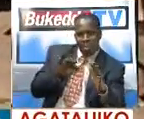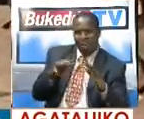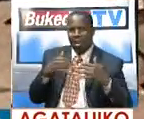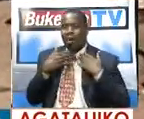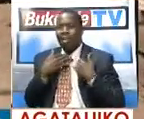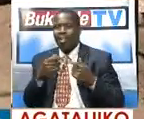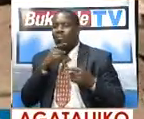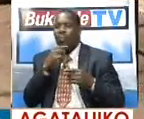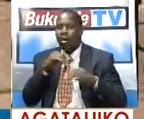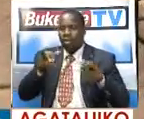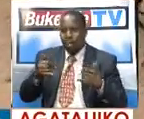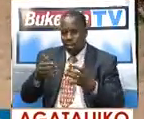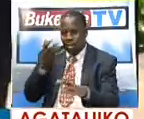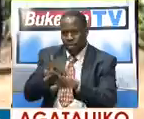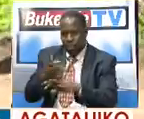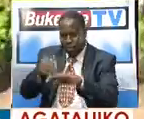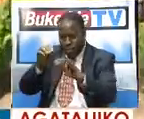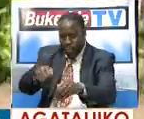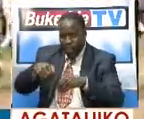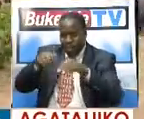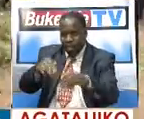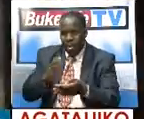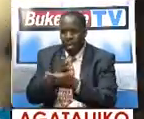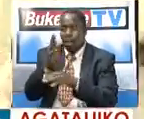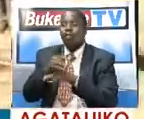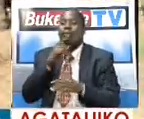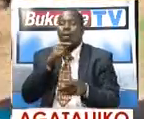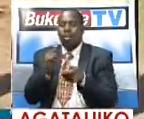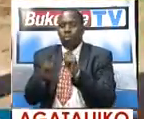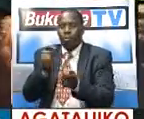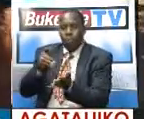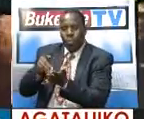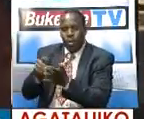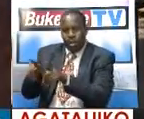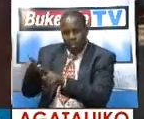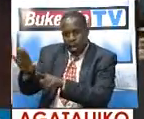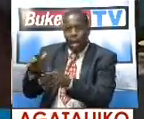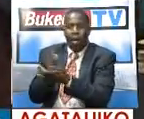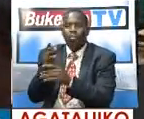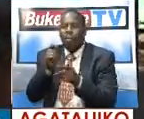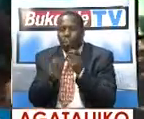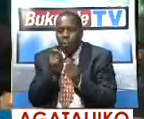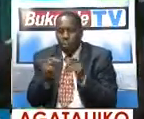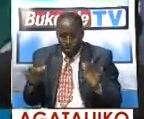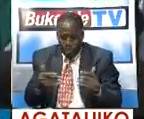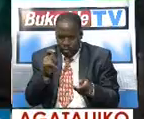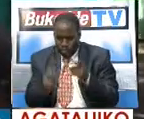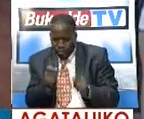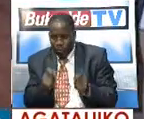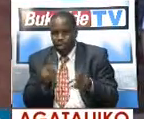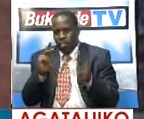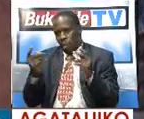Muzinda asimyeyo ebintu ebibadde mu kakebe n'oluvannyuma musamize yeetolodde enju n'amala n'ayingira namunagyamu ebirala ebiragiddwa abatuuze abakkiriziddwa okusembirako